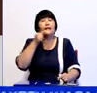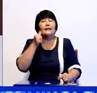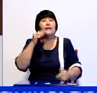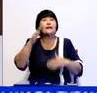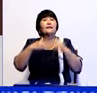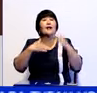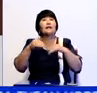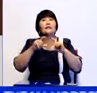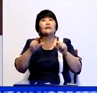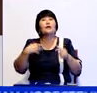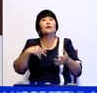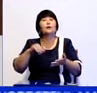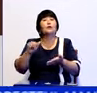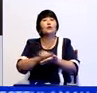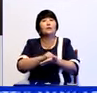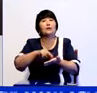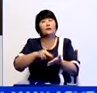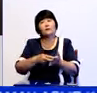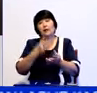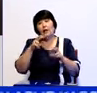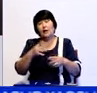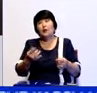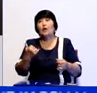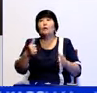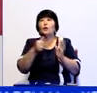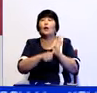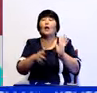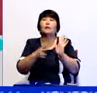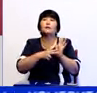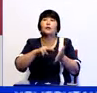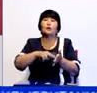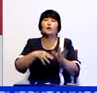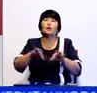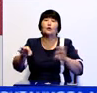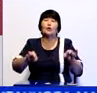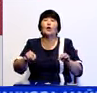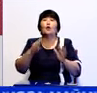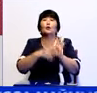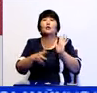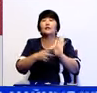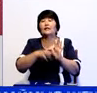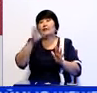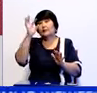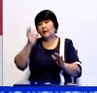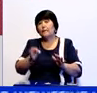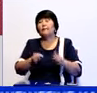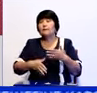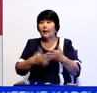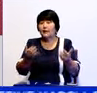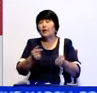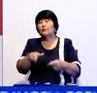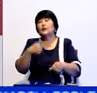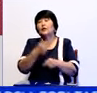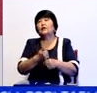salınatın närseni gana biz jobasın metal kujattarını dayındayız. Osa 68 jobanın ısınılgan 90% koldau taptı. Onun içinde biz negizinden